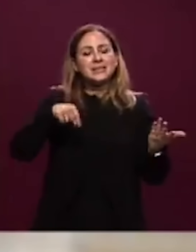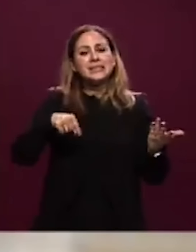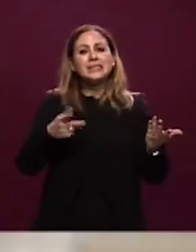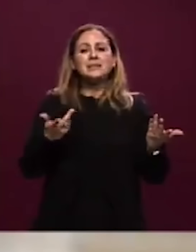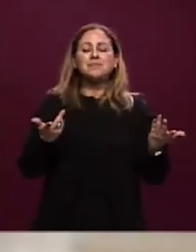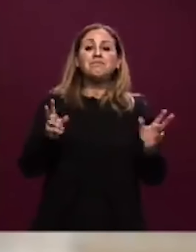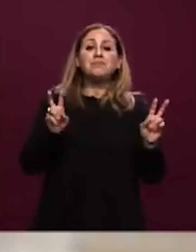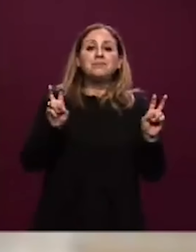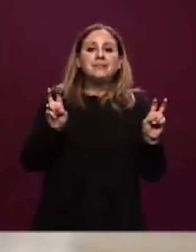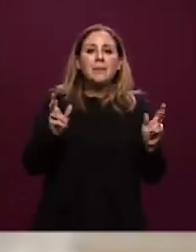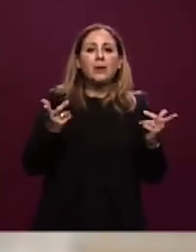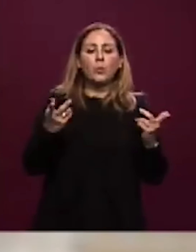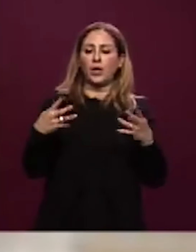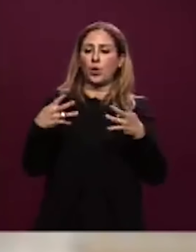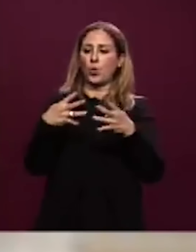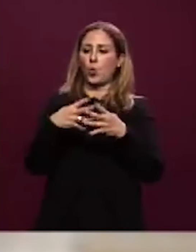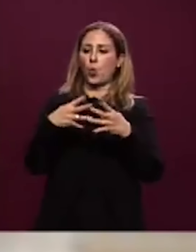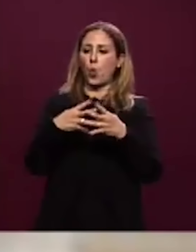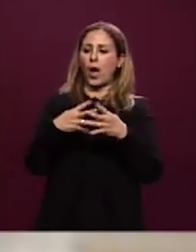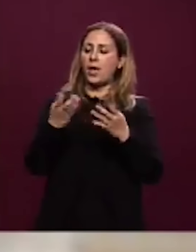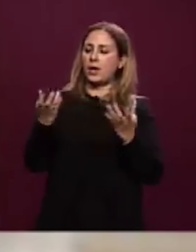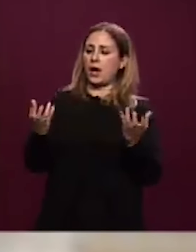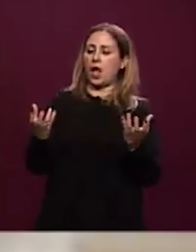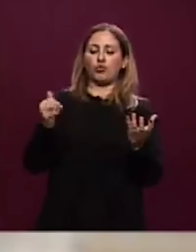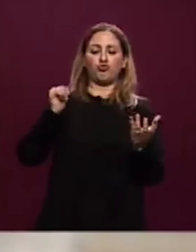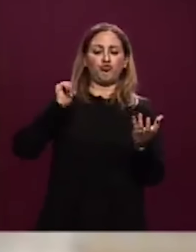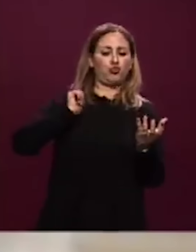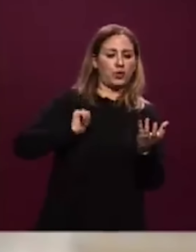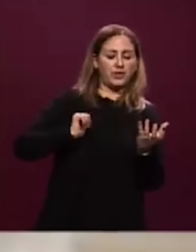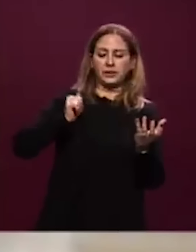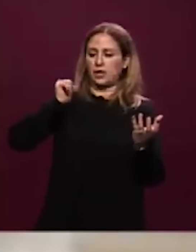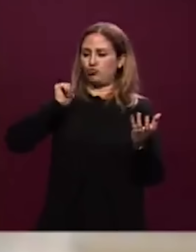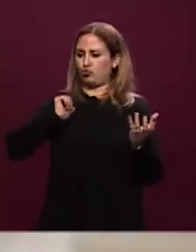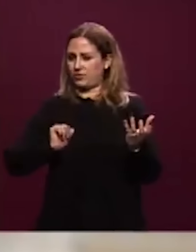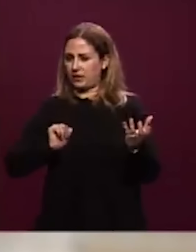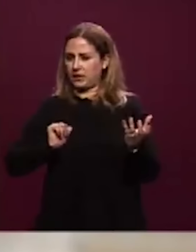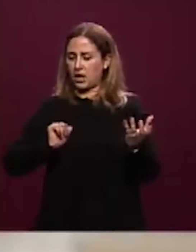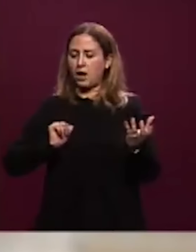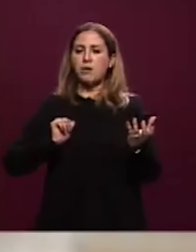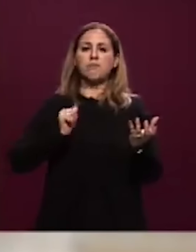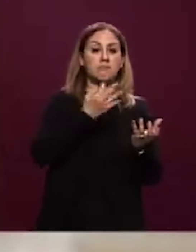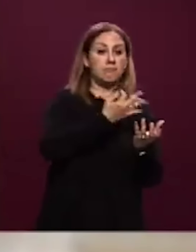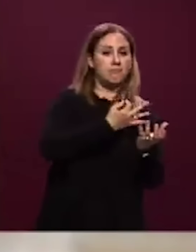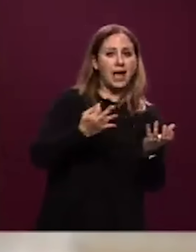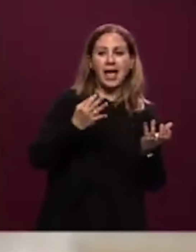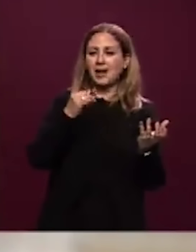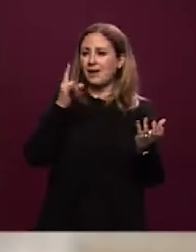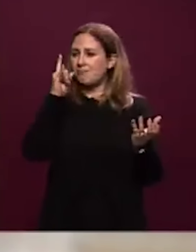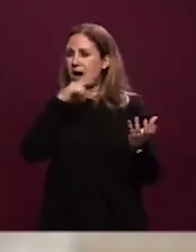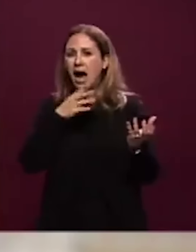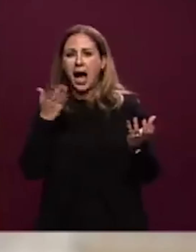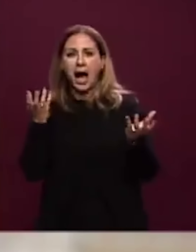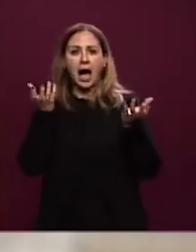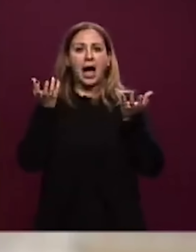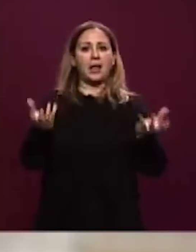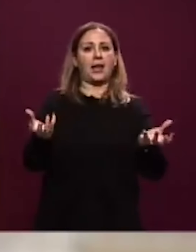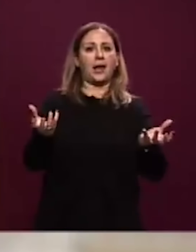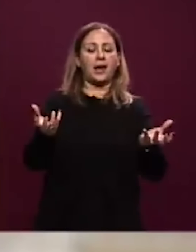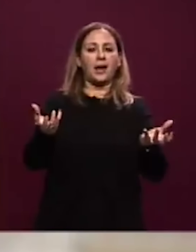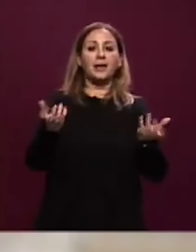la guerra tra civiltà, la guerra tra il bene e il male, la guerra tra le democrazie, le dittature,